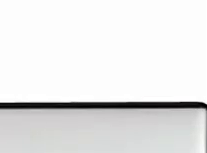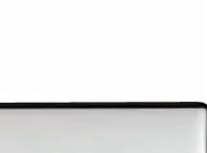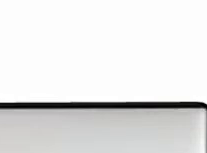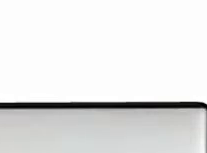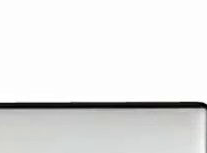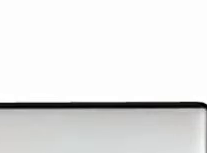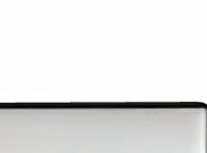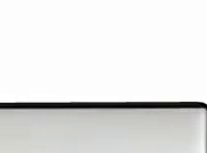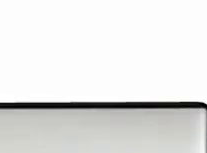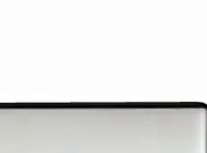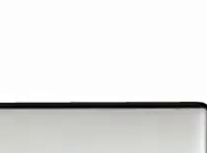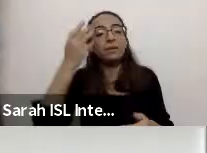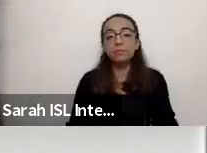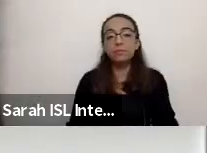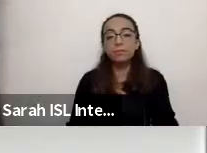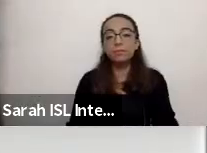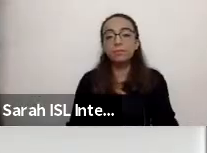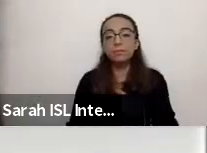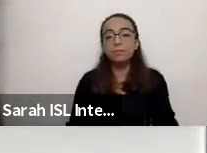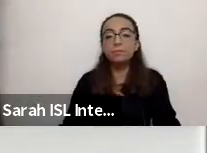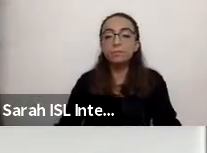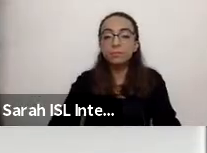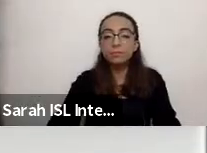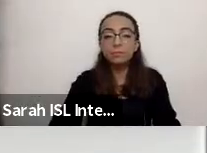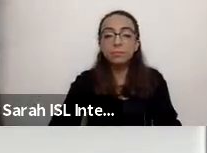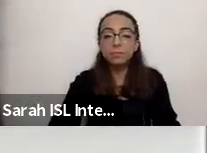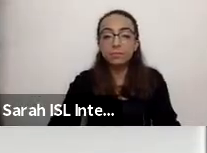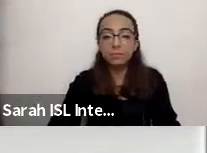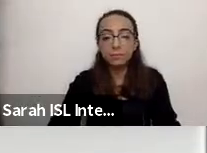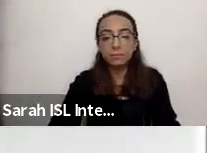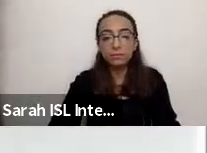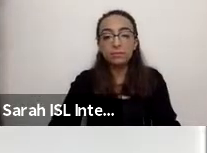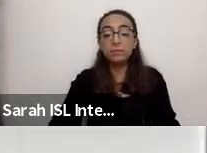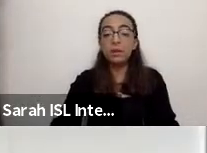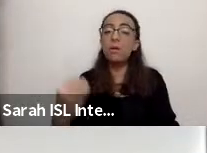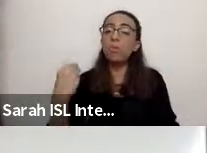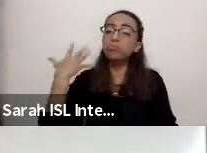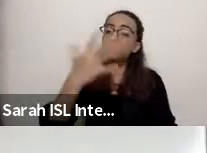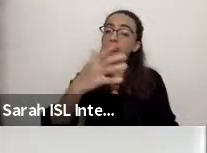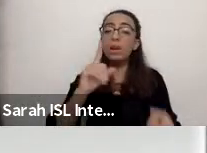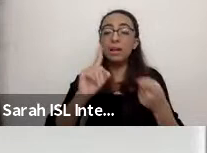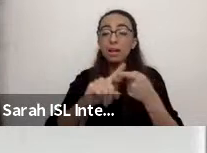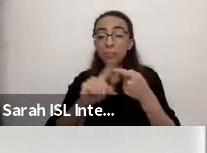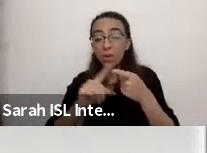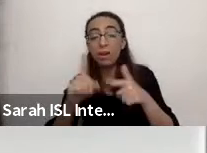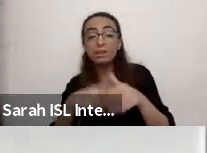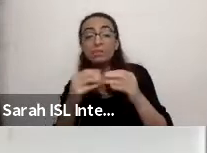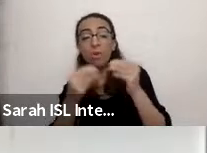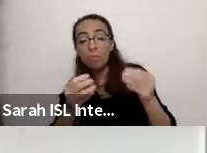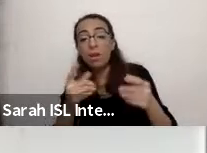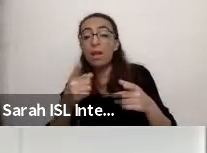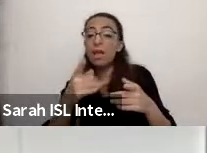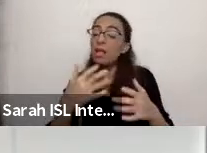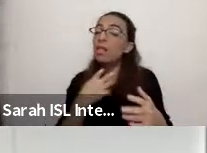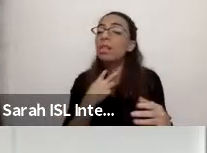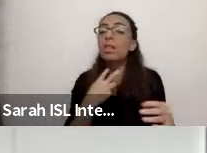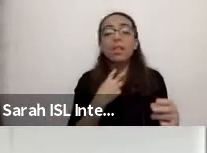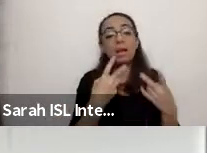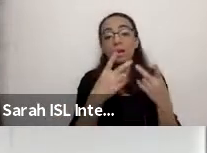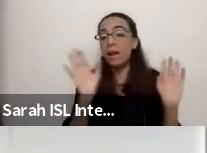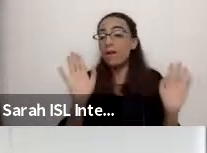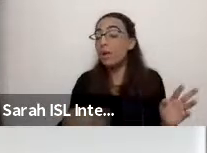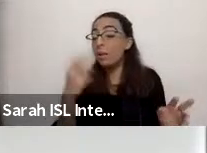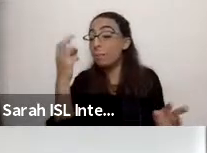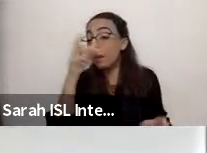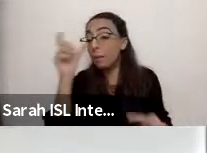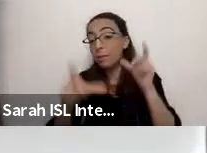कई दशकों से एम्प्लॉयमेंट दिव्यांगों के लिए सबसे बड़ी समस्या रही है और उसमें हमारे दृष्टिबाधित मित्र तो सबसे सर्वोपरि